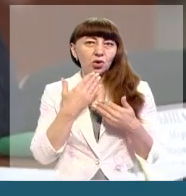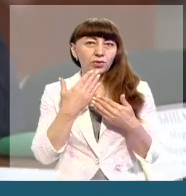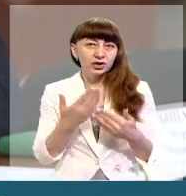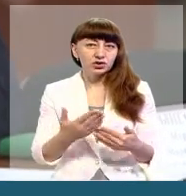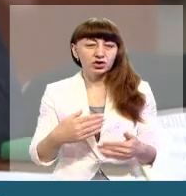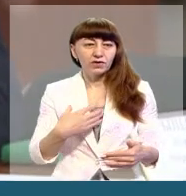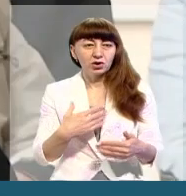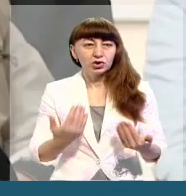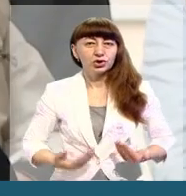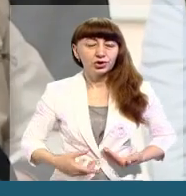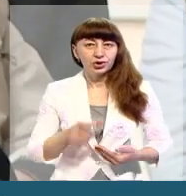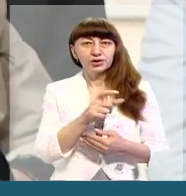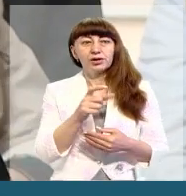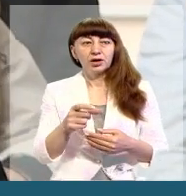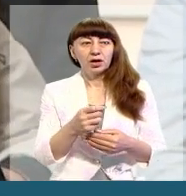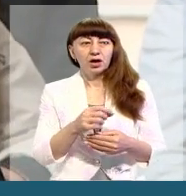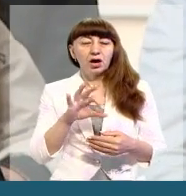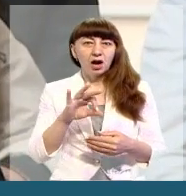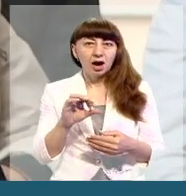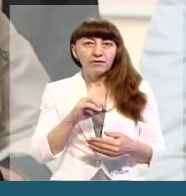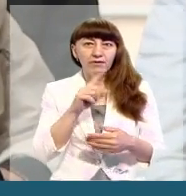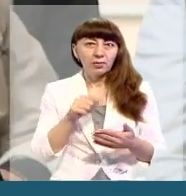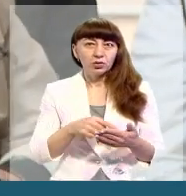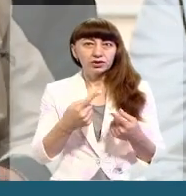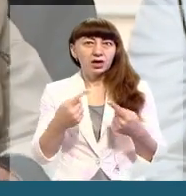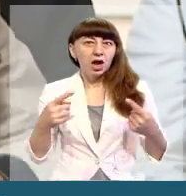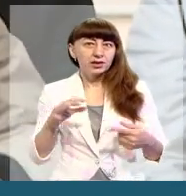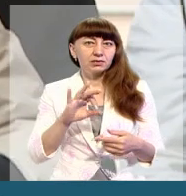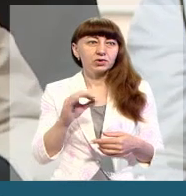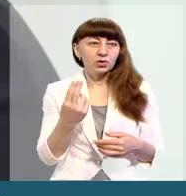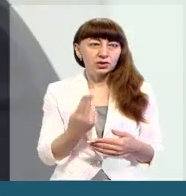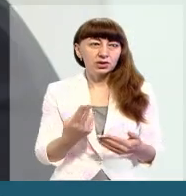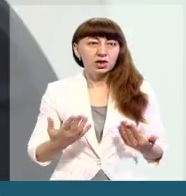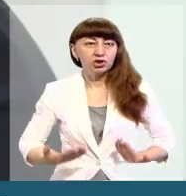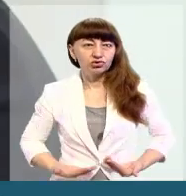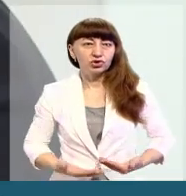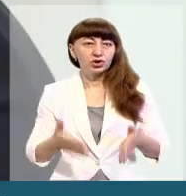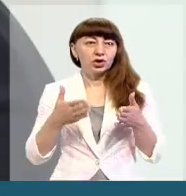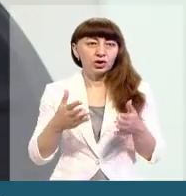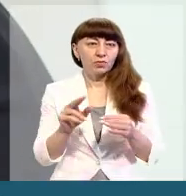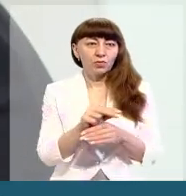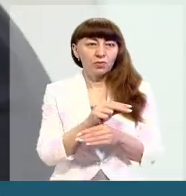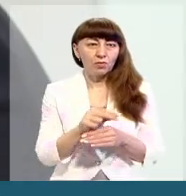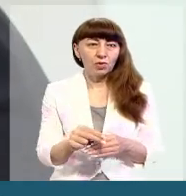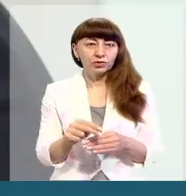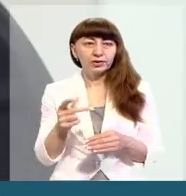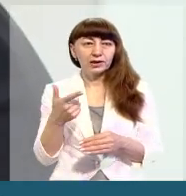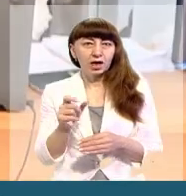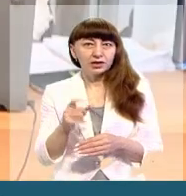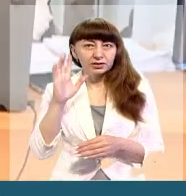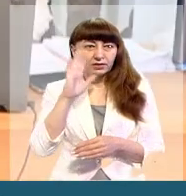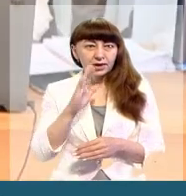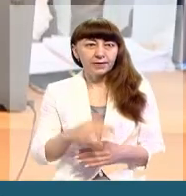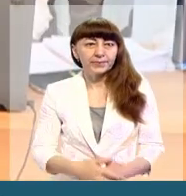мазалаған өтініштердің басым бөлігі тұрғын үй, жеке және әлеуметтік мәселелерге қатысты болды. Сұрақтардың тез әрі тиімді шешімі табу